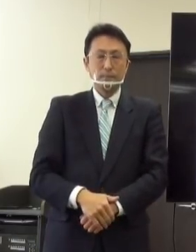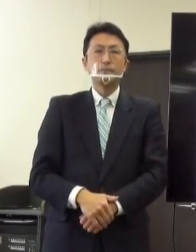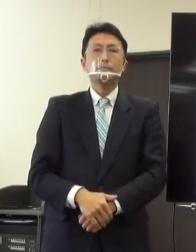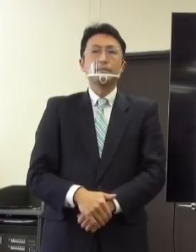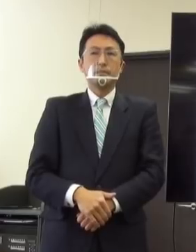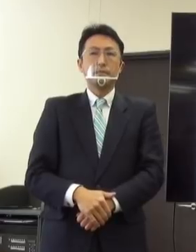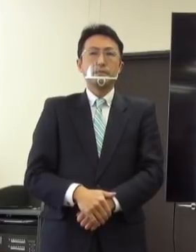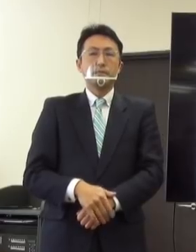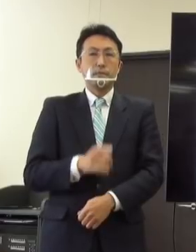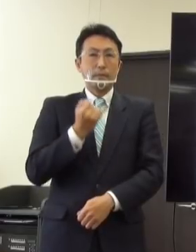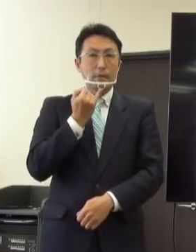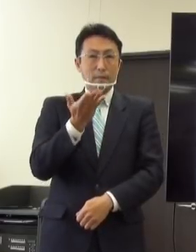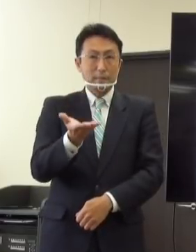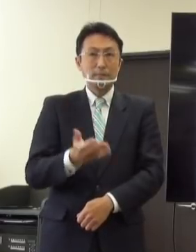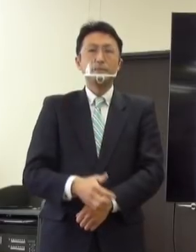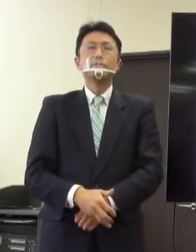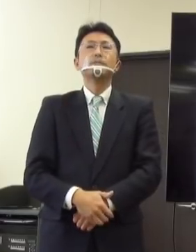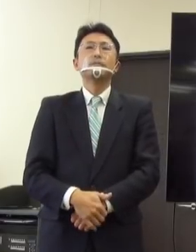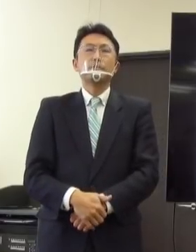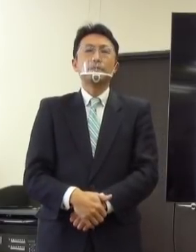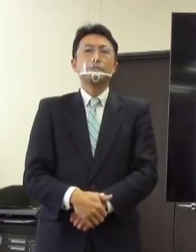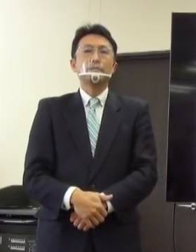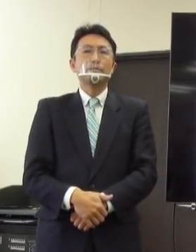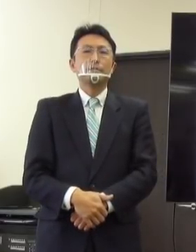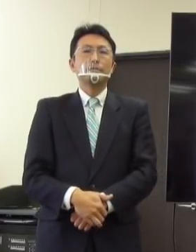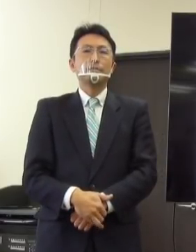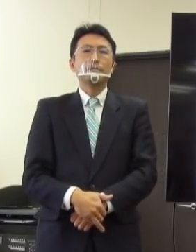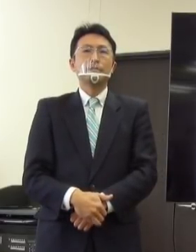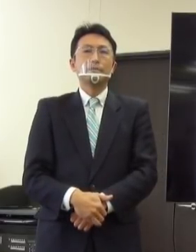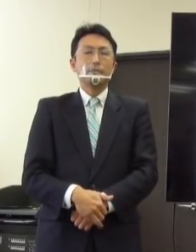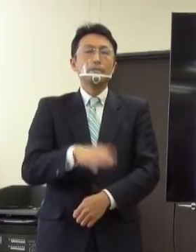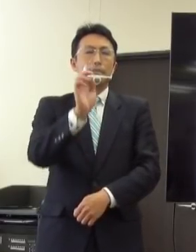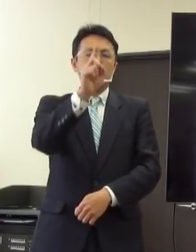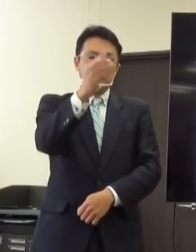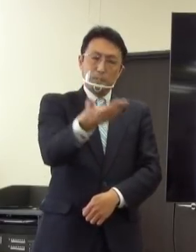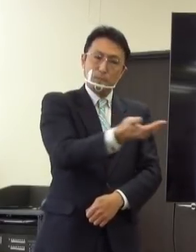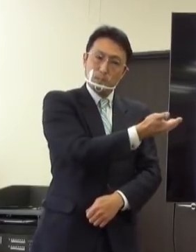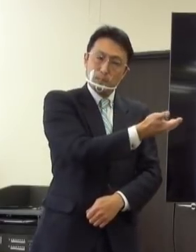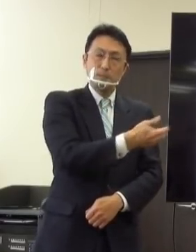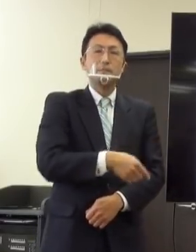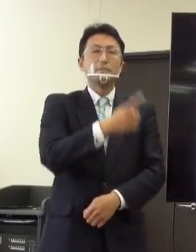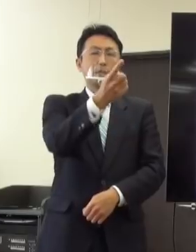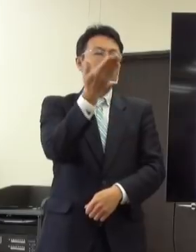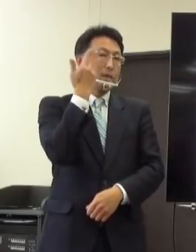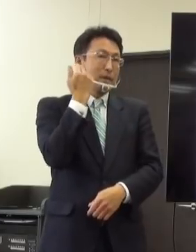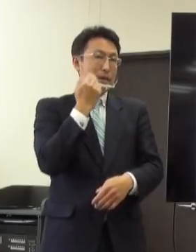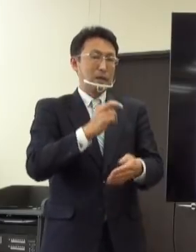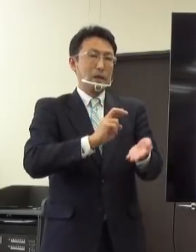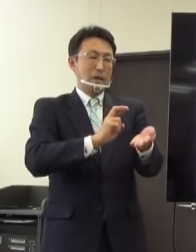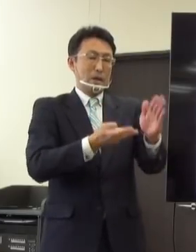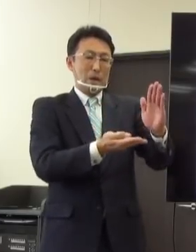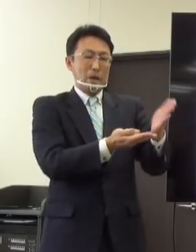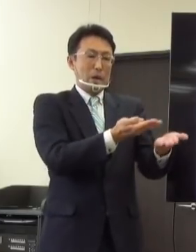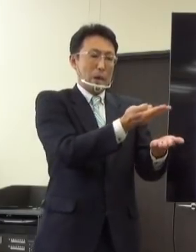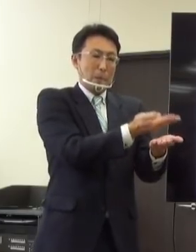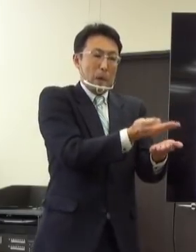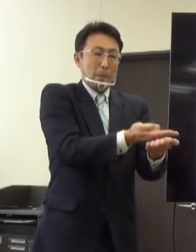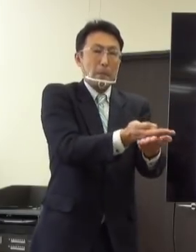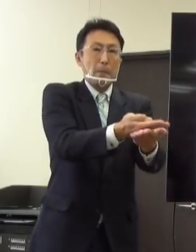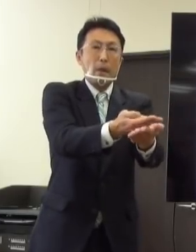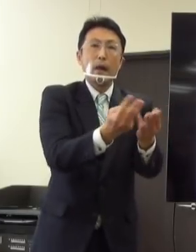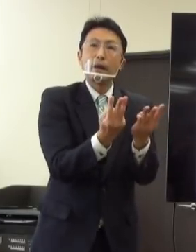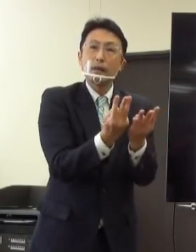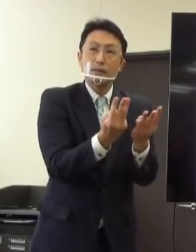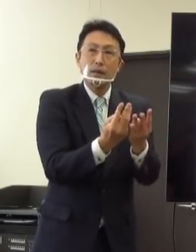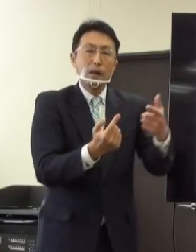よろしいですか。はい、 あと関連してなんですけれども、先ほど病床のお話で福島市内60床に